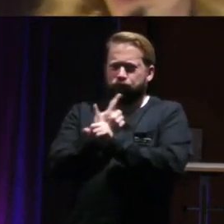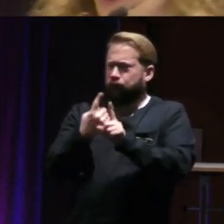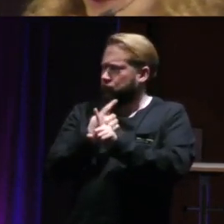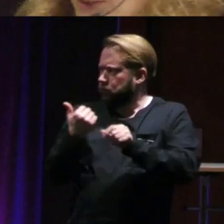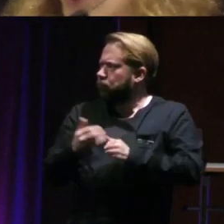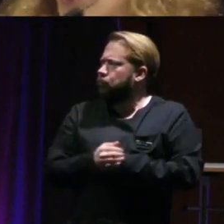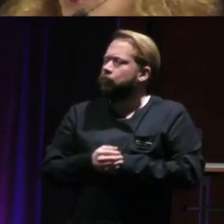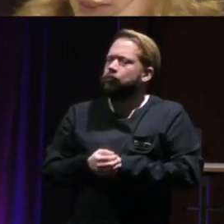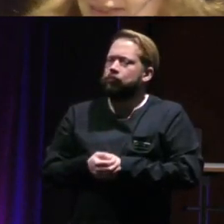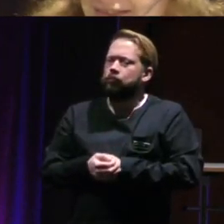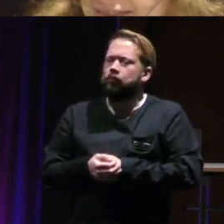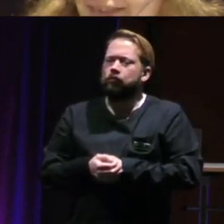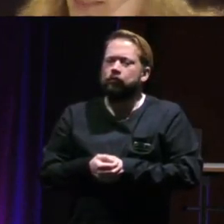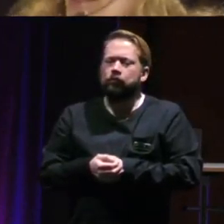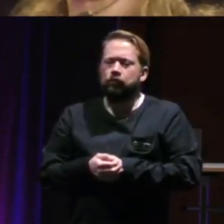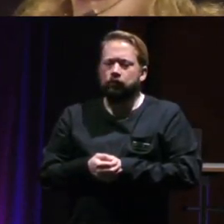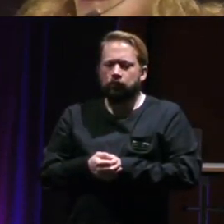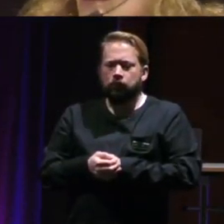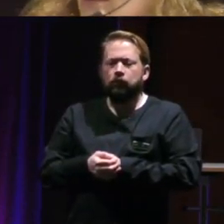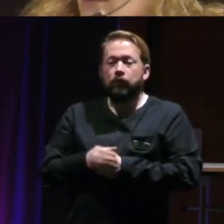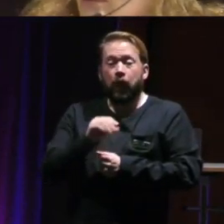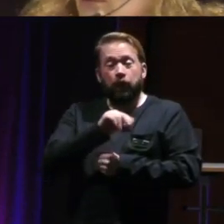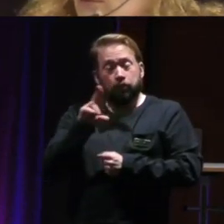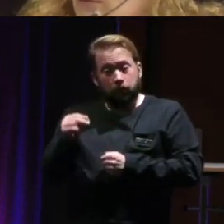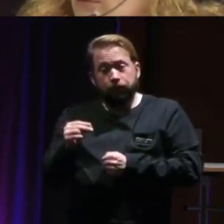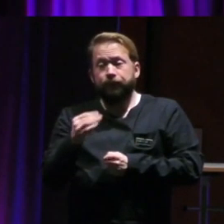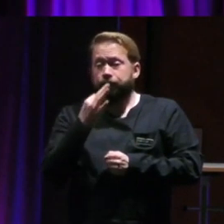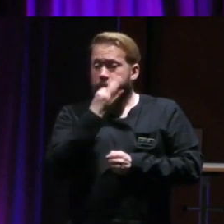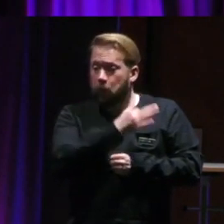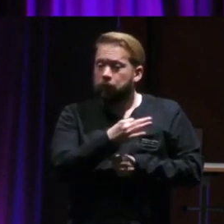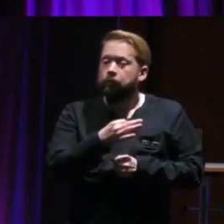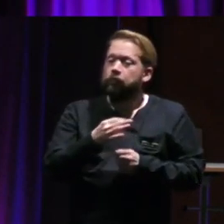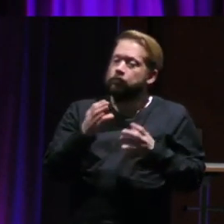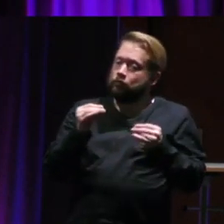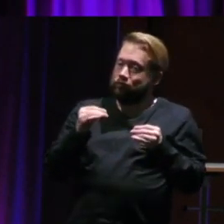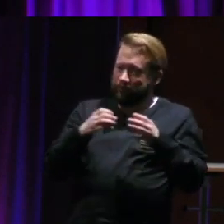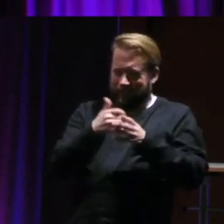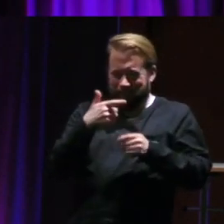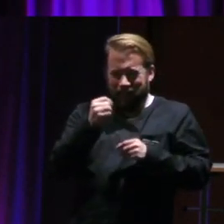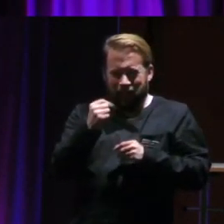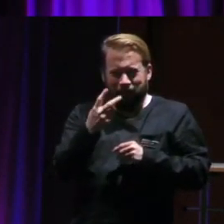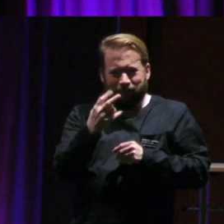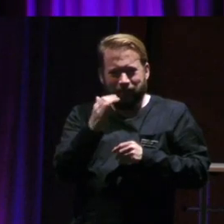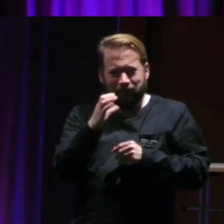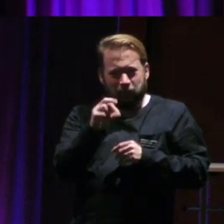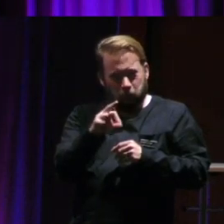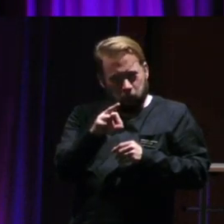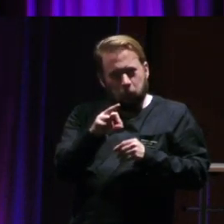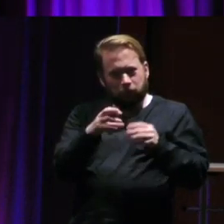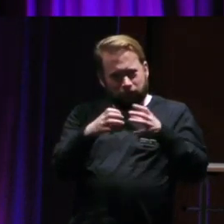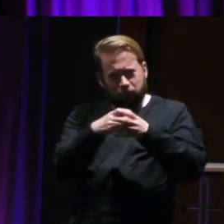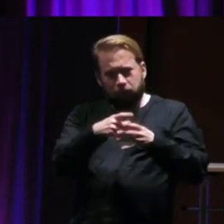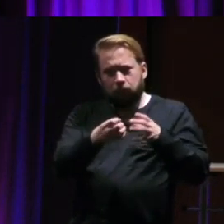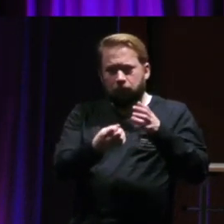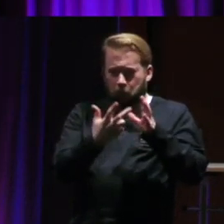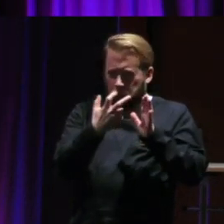послушайте. Thank you. Televisor and you have been, as I mentioned, a band since the 80s.